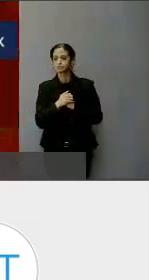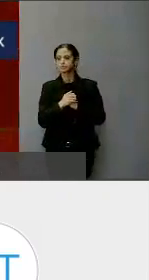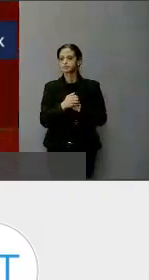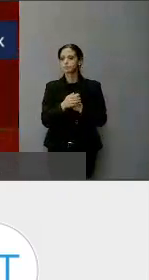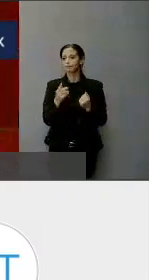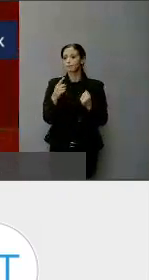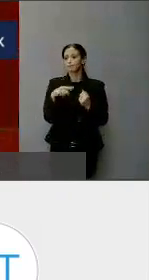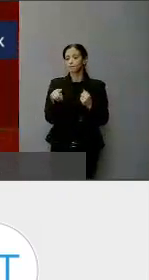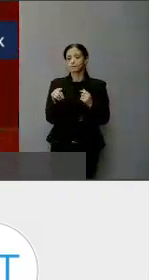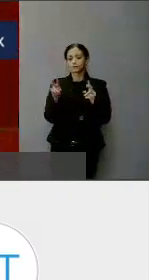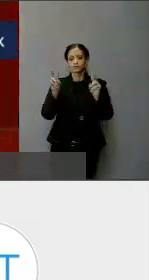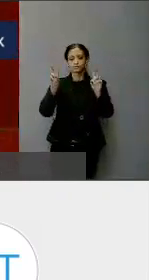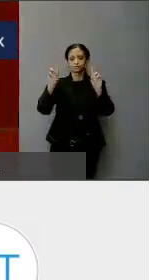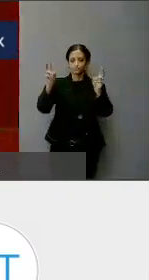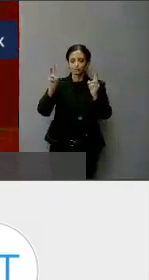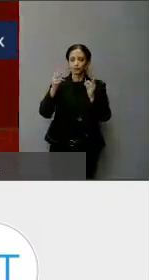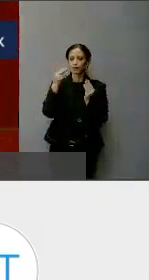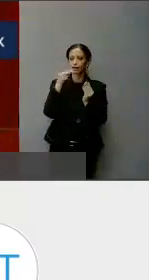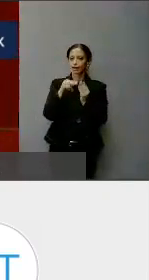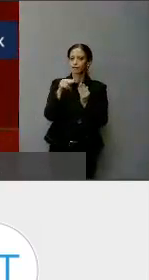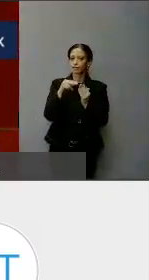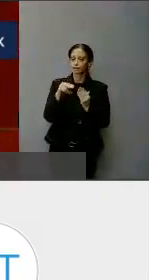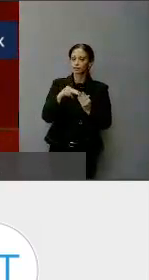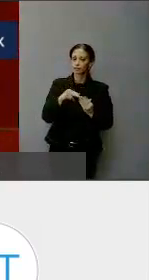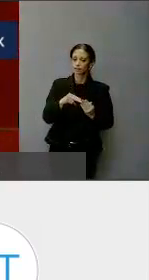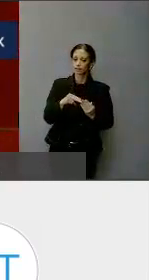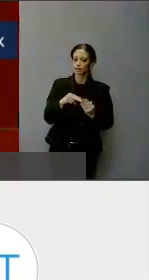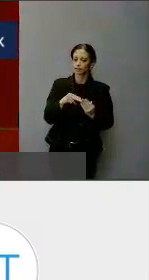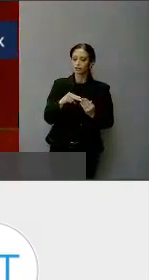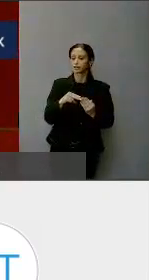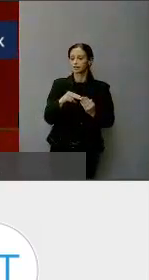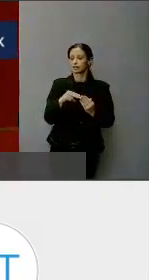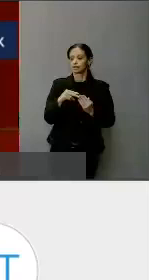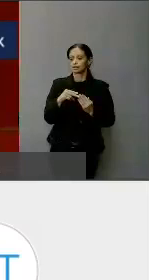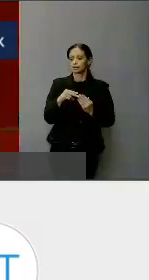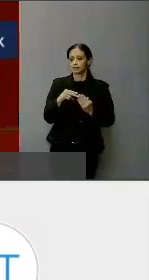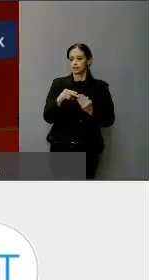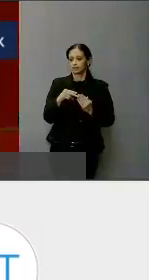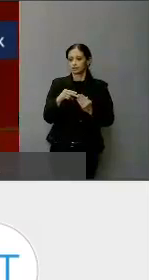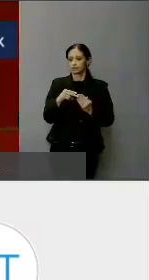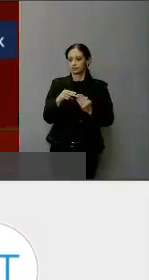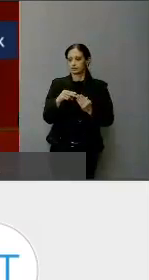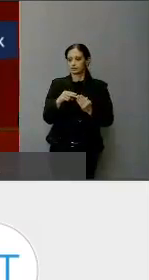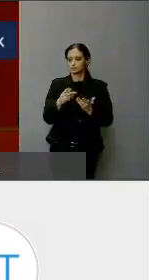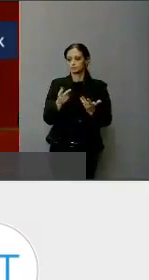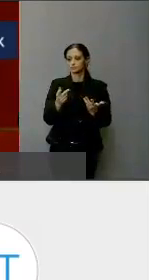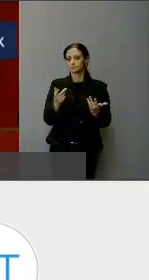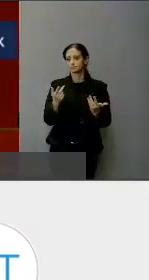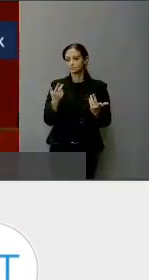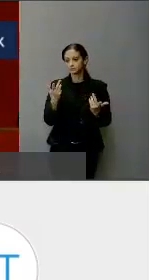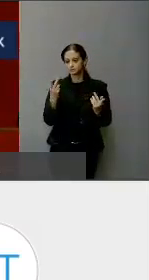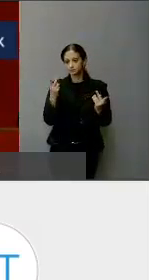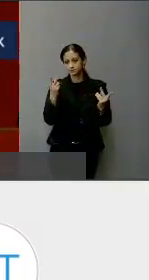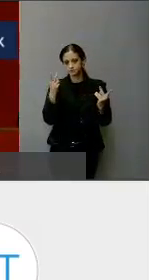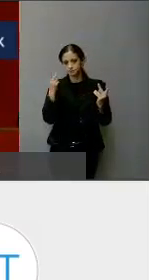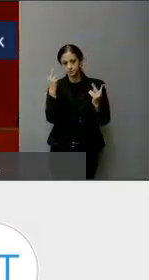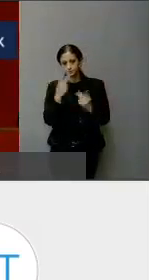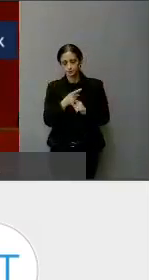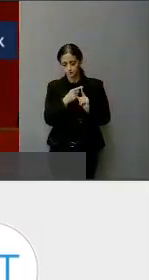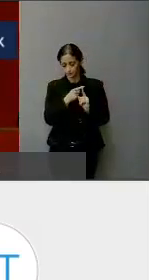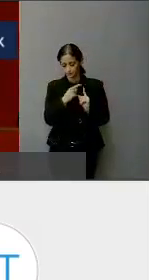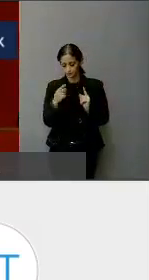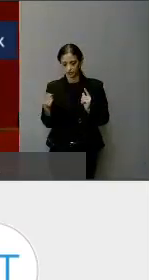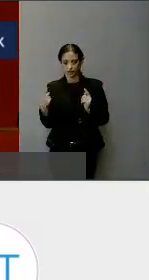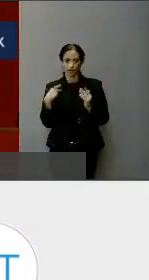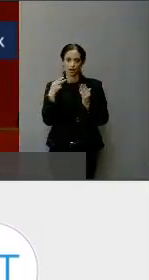riguarda il discorso degli emendamenti ci troviamo su una serie di emendamenti che